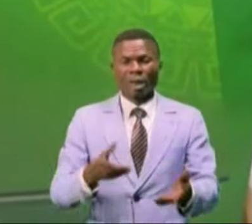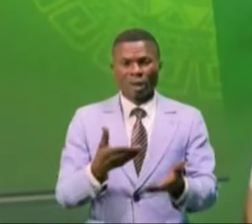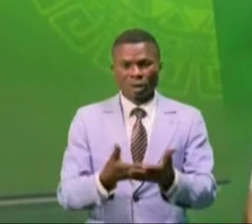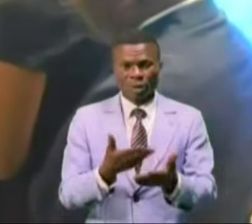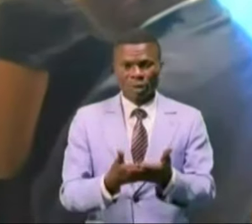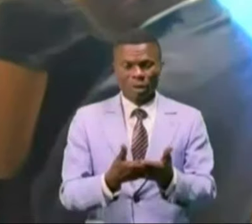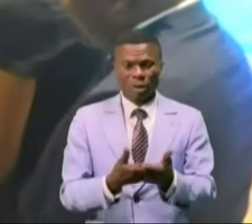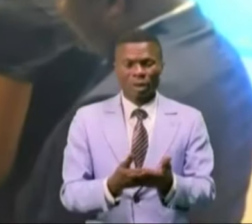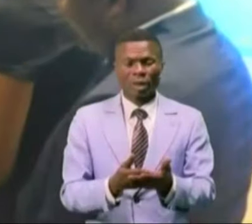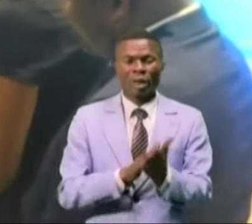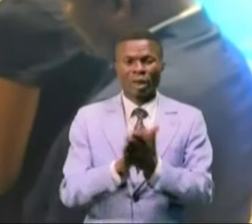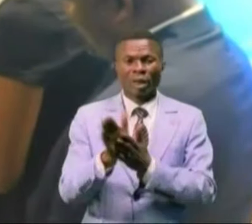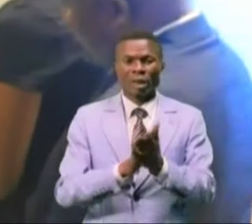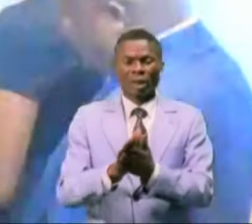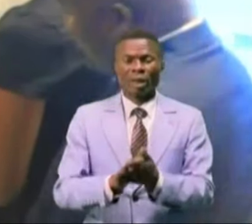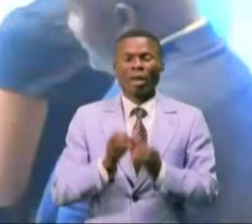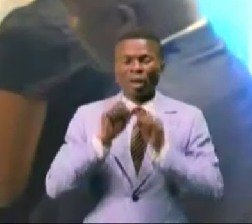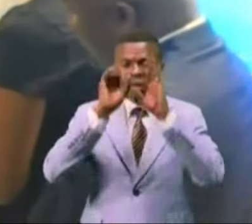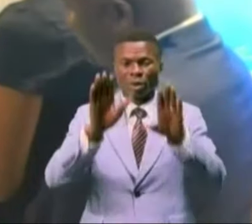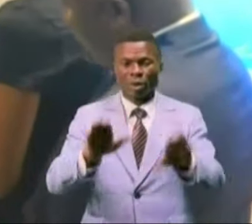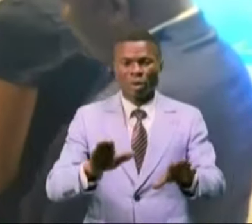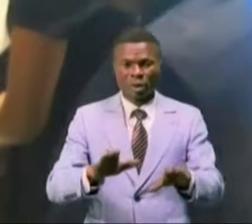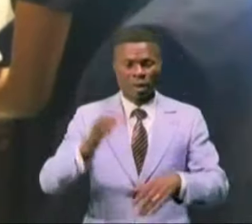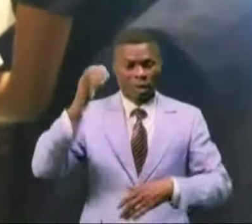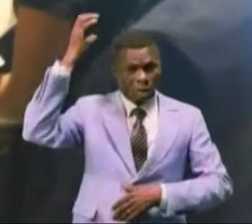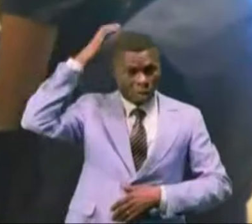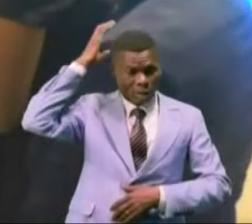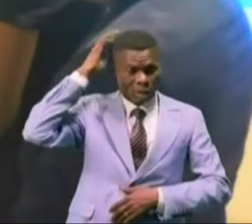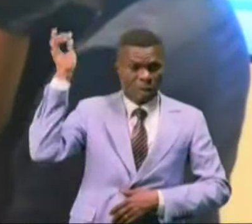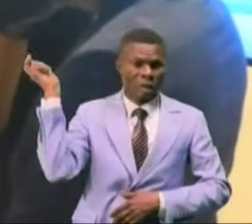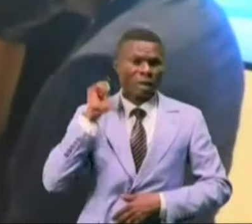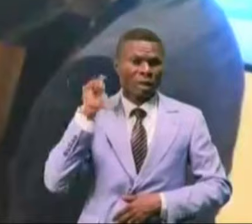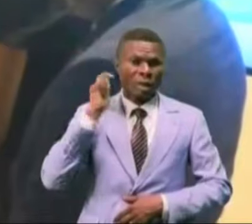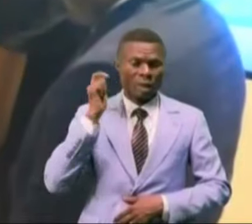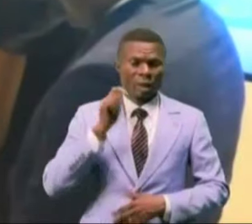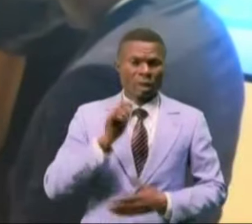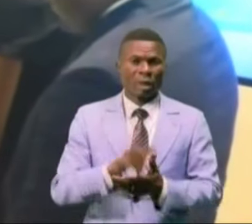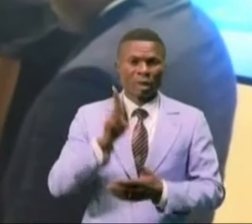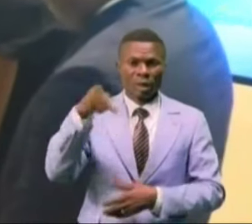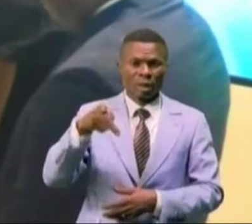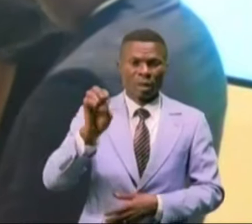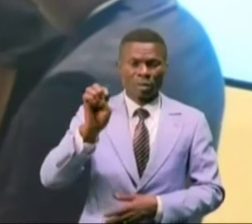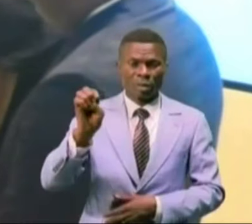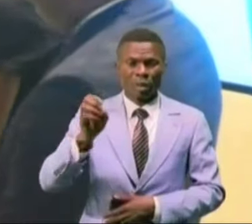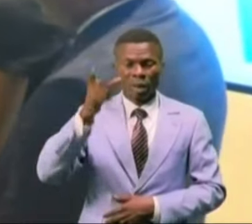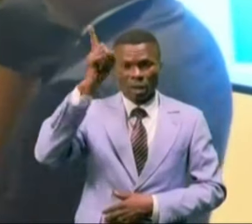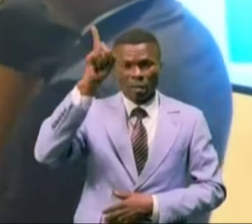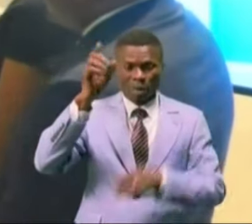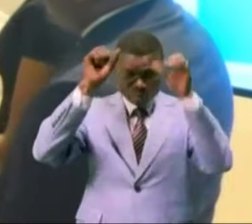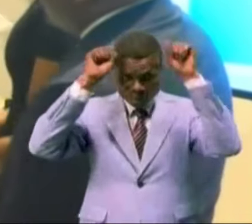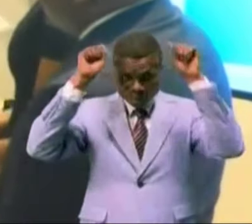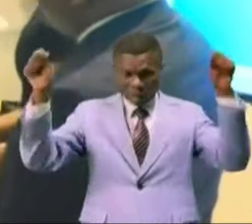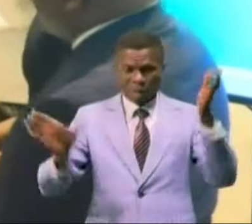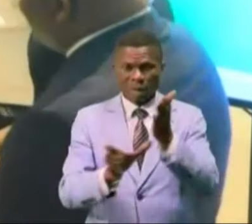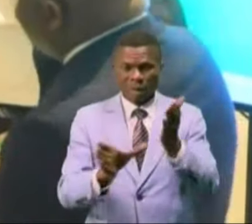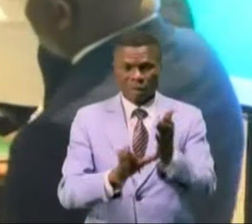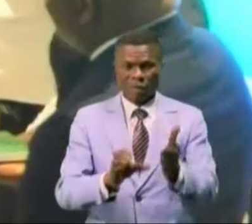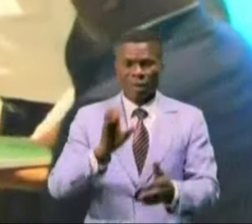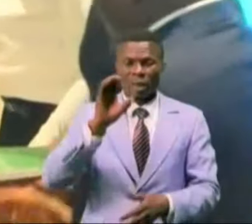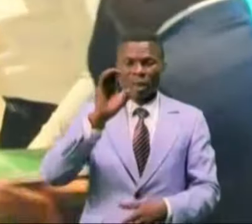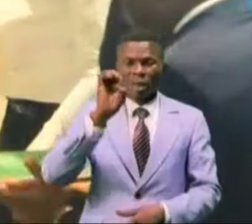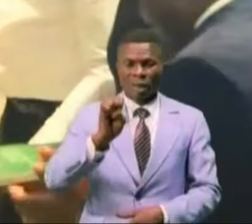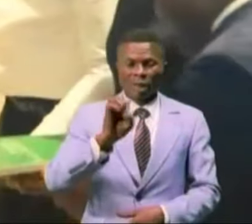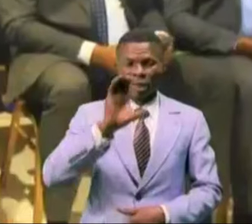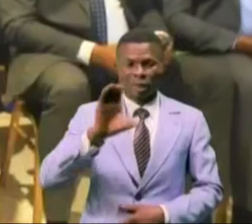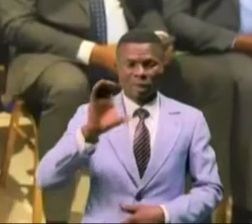a été porté sur le fond baptismo par Monseigneur le professeur mby premier vice-président honoraire de l'cc cet